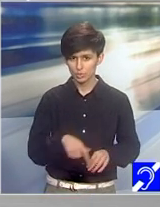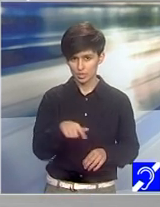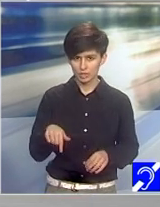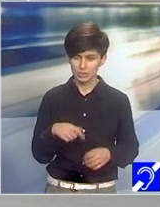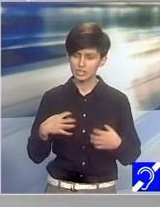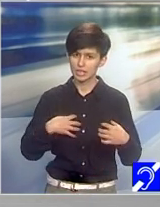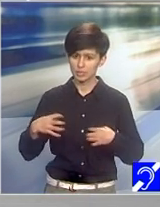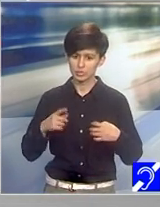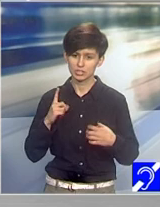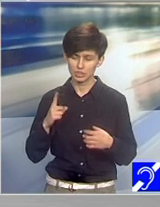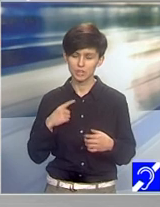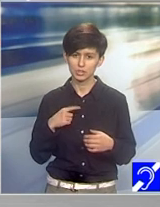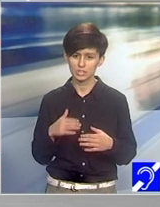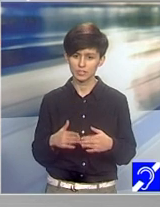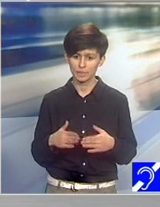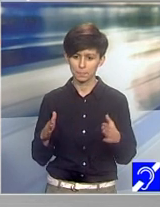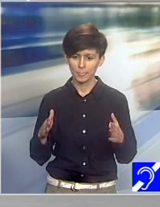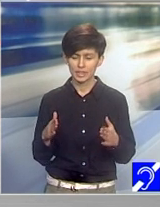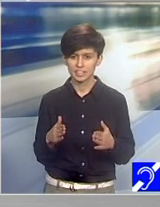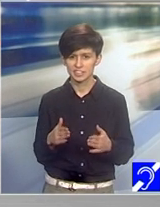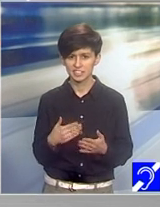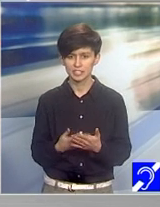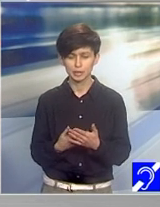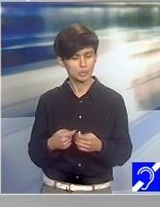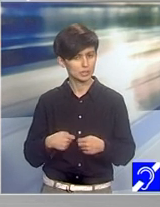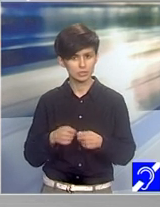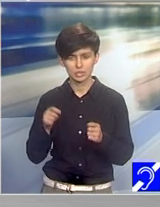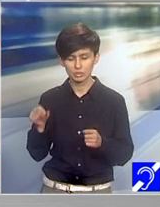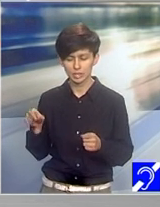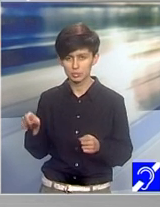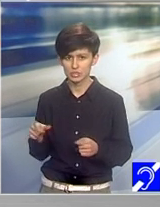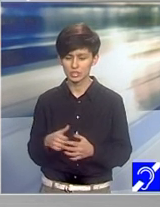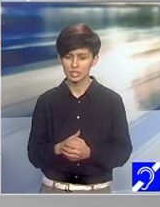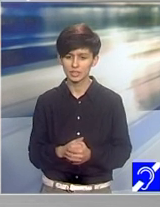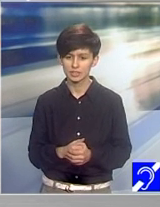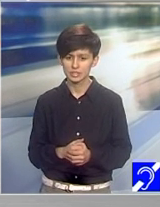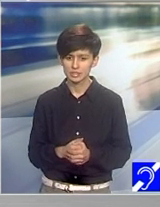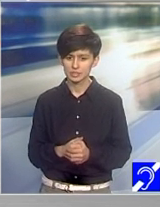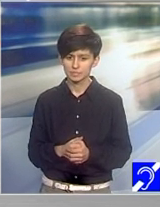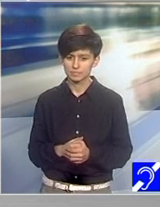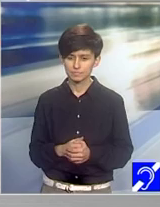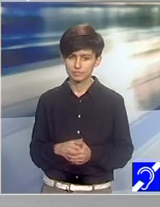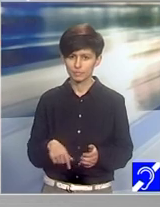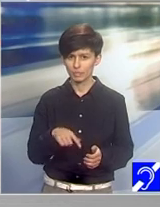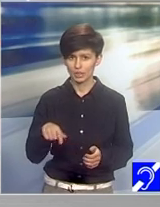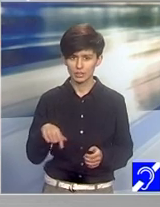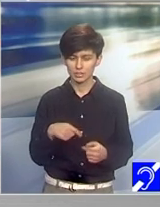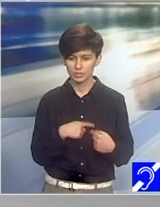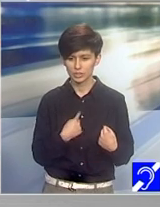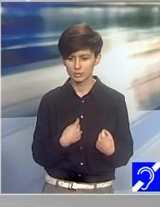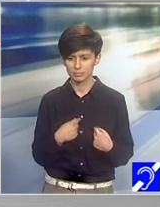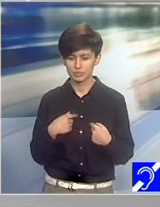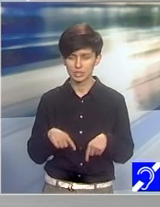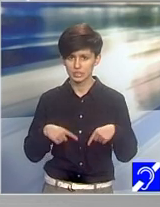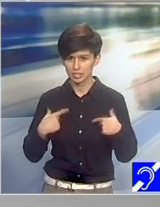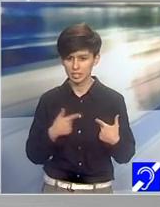Deschisă tuturor. Va fi acces și pentru, până acum, doar din donații. Ce trăim, nu avem bilete, nu